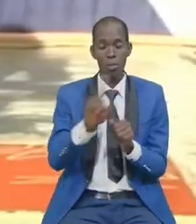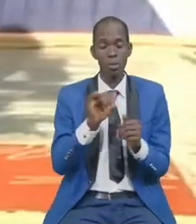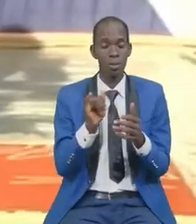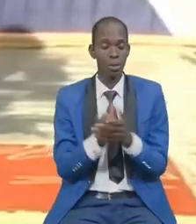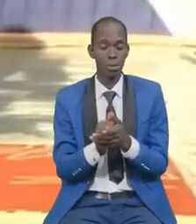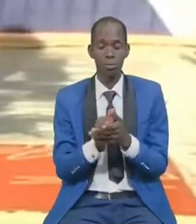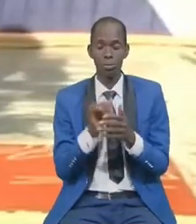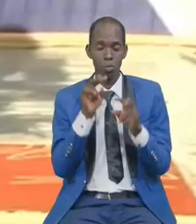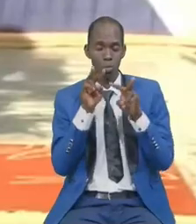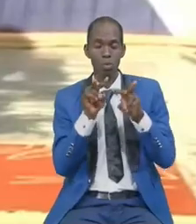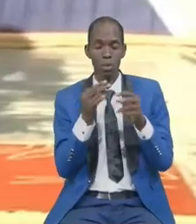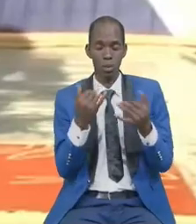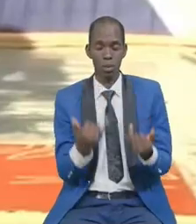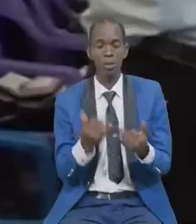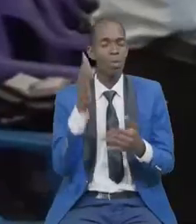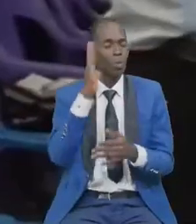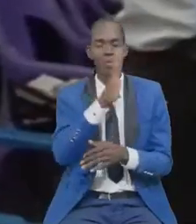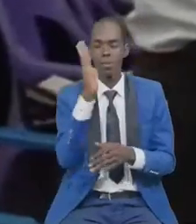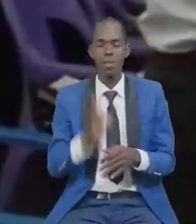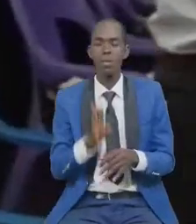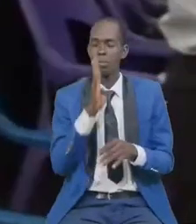maintenant ne soit plus jamais le même.